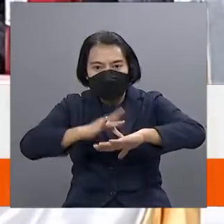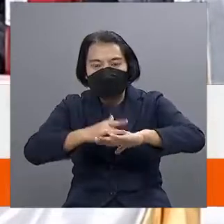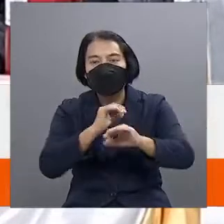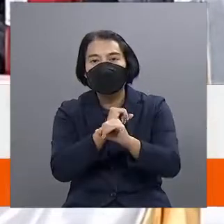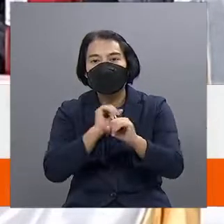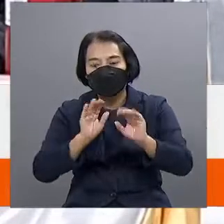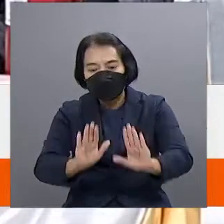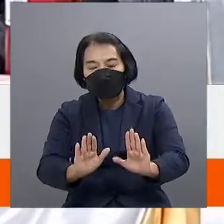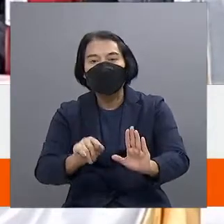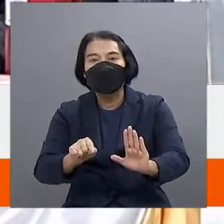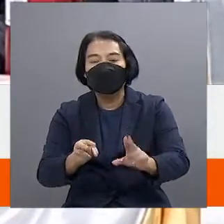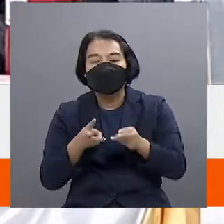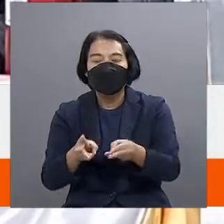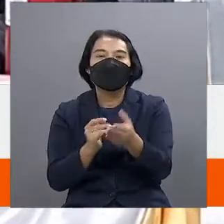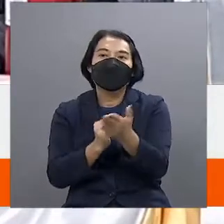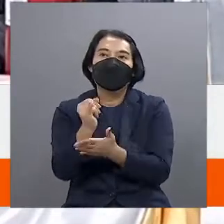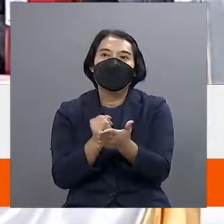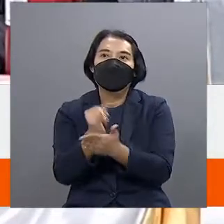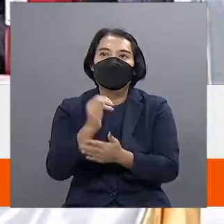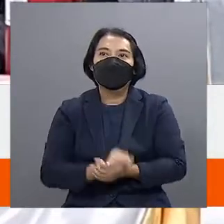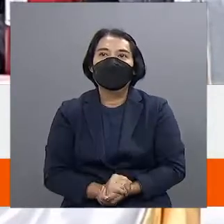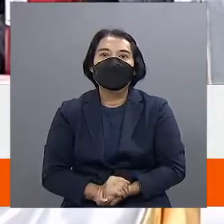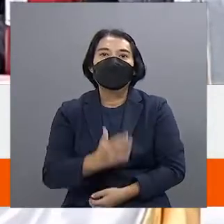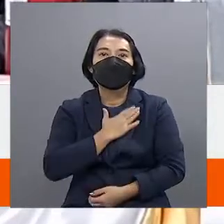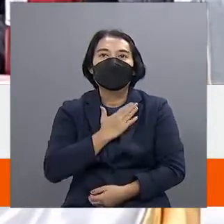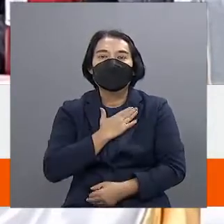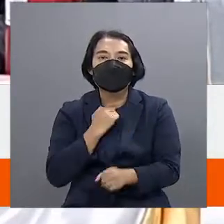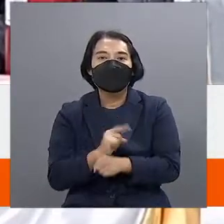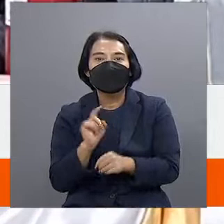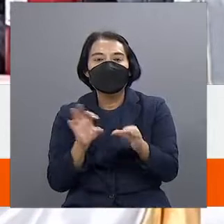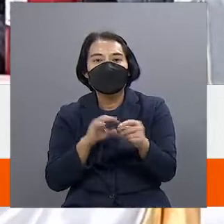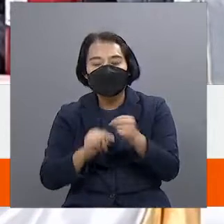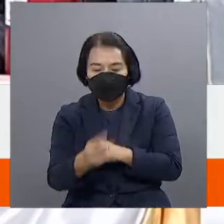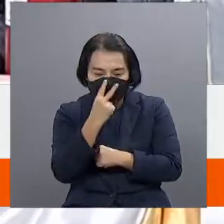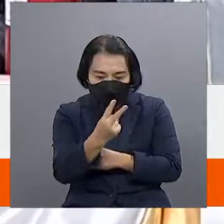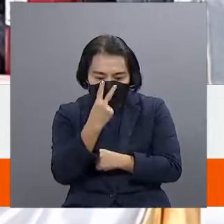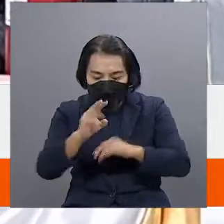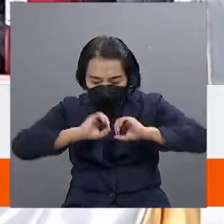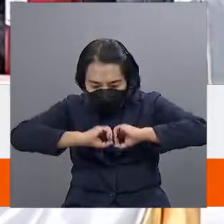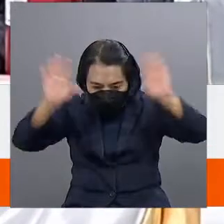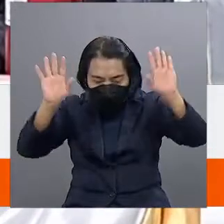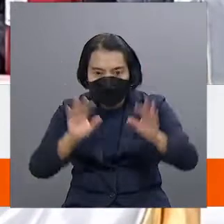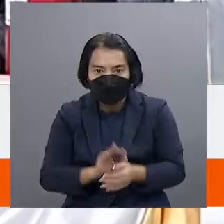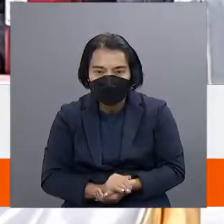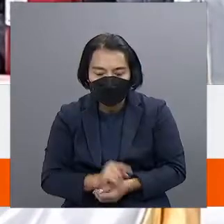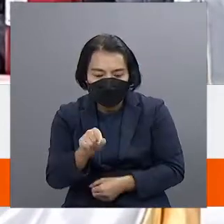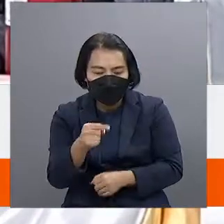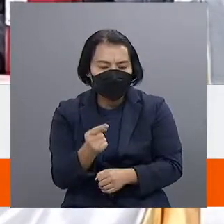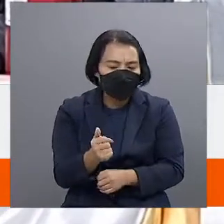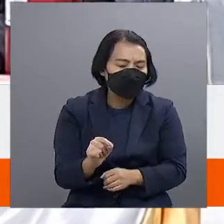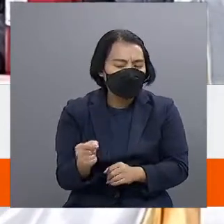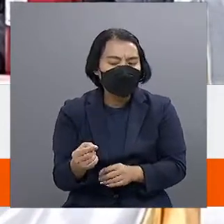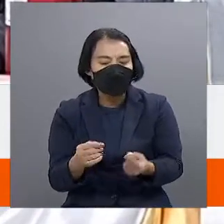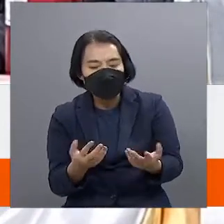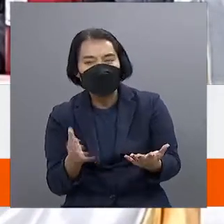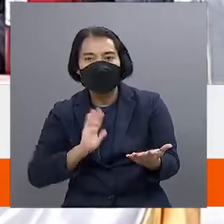เพราะฉะนั้นเราต้องลืมตาทั้ง 2ข้างอายารีตาหนึ่งข้างหรือหลักตา